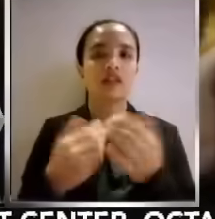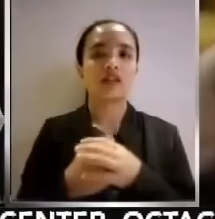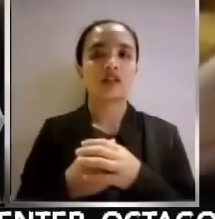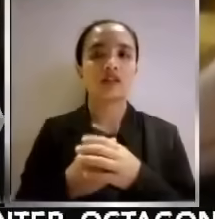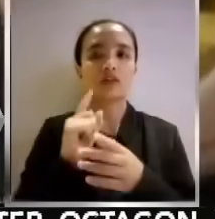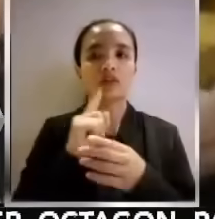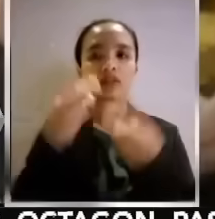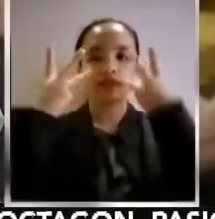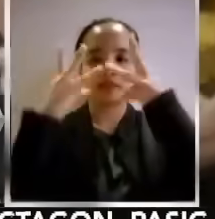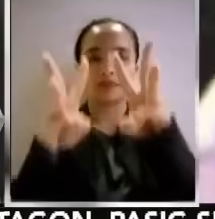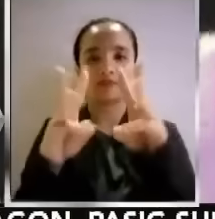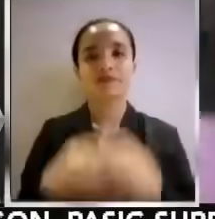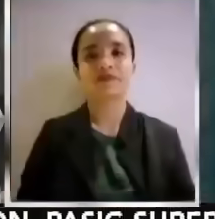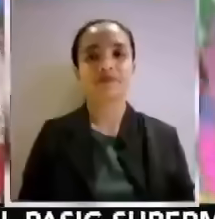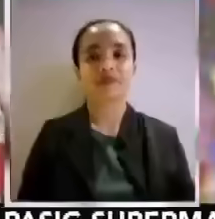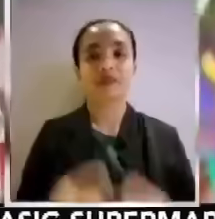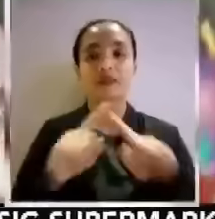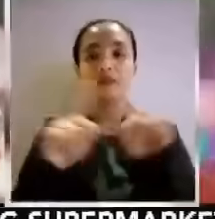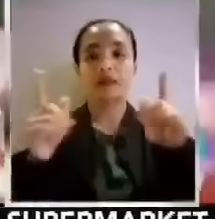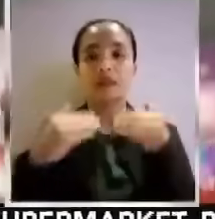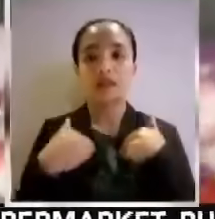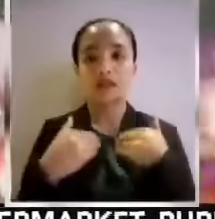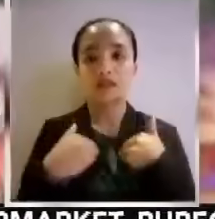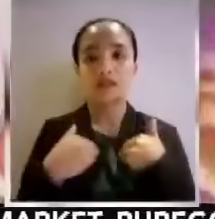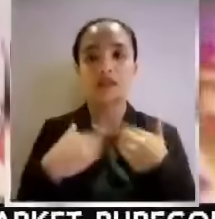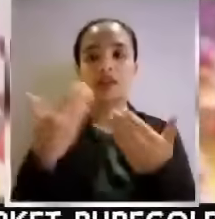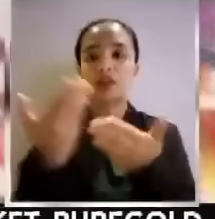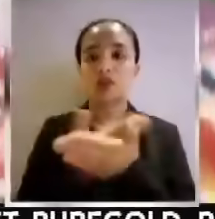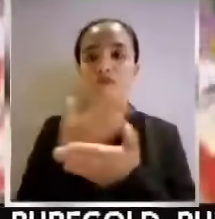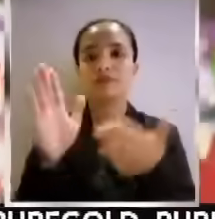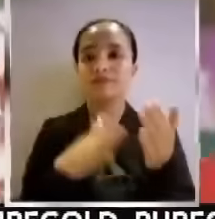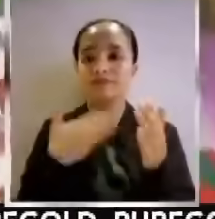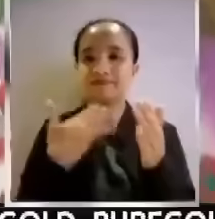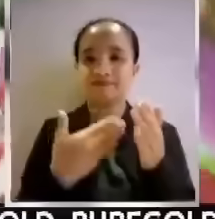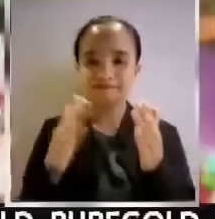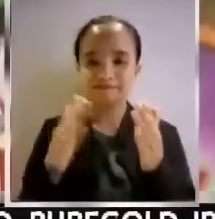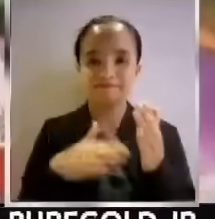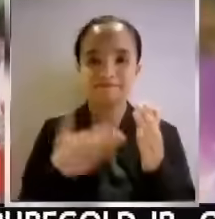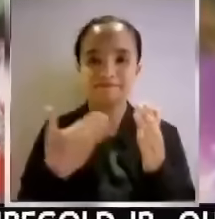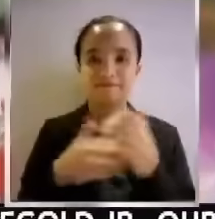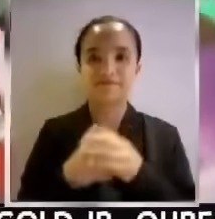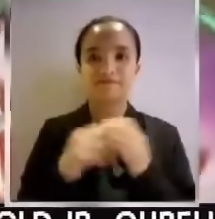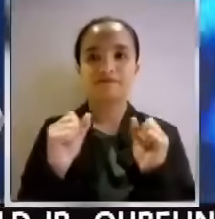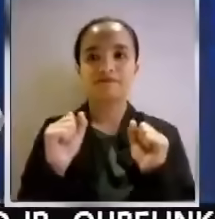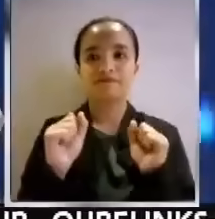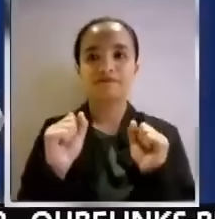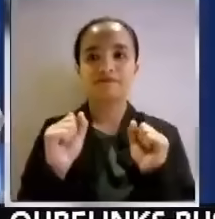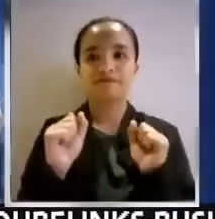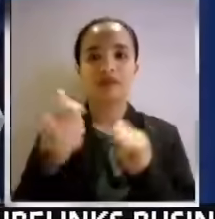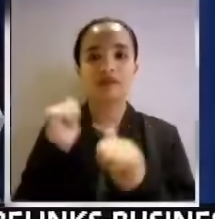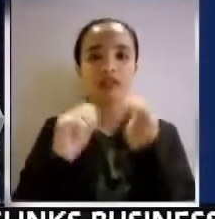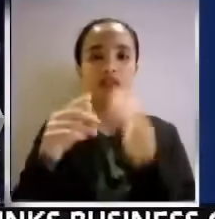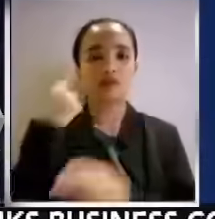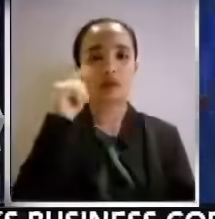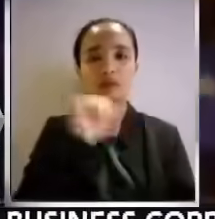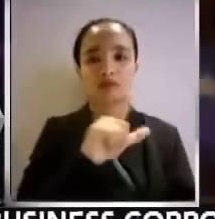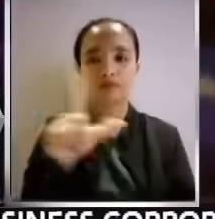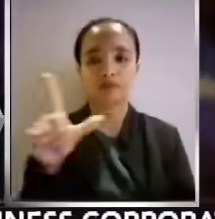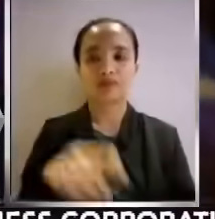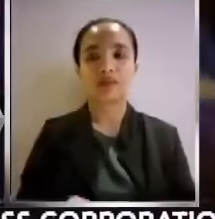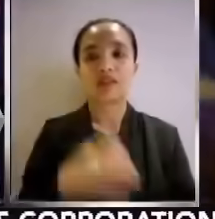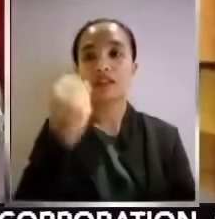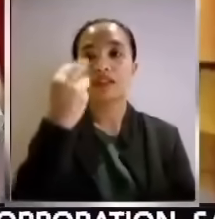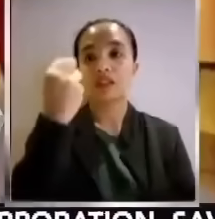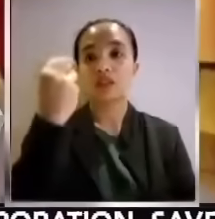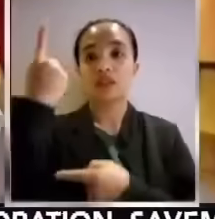manonood. Meron ding classic at modern kantahan segment na tinawag na Stars for All Seasons. 12 araw hahalili ang